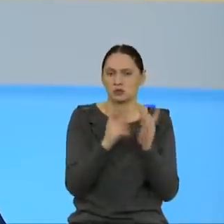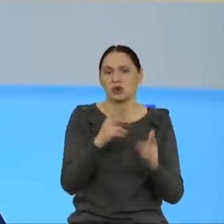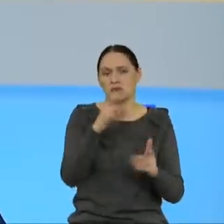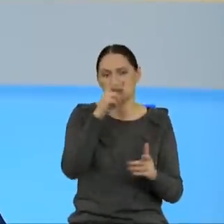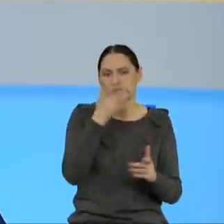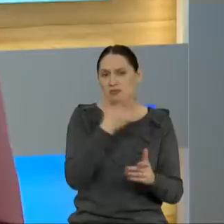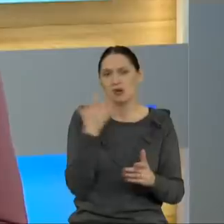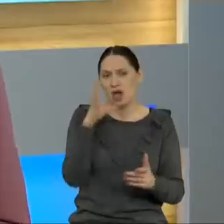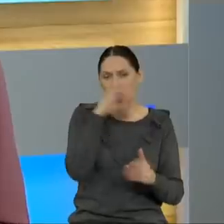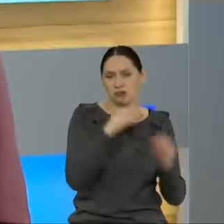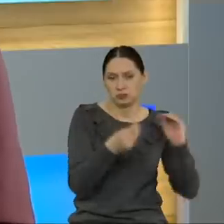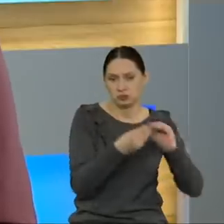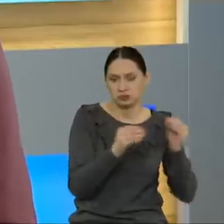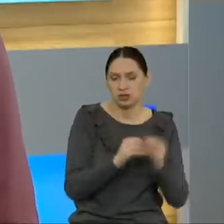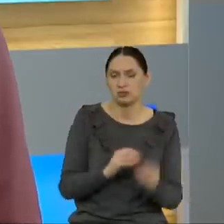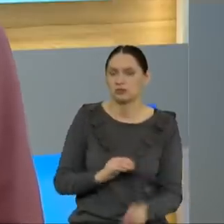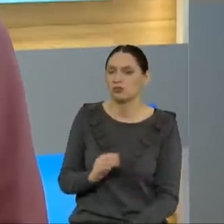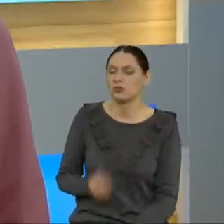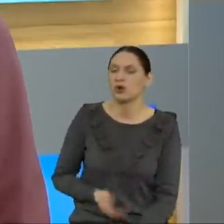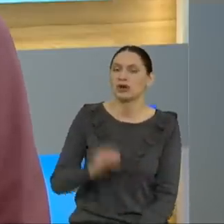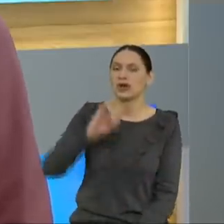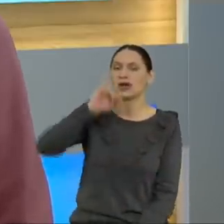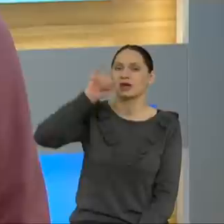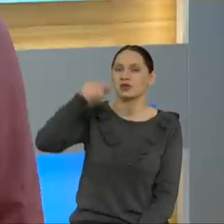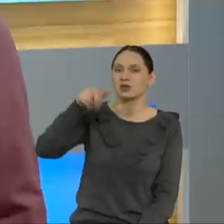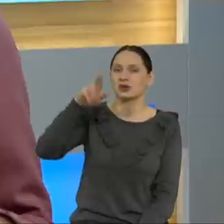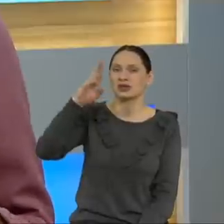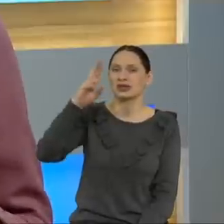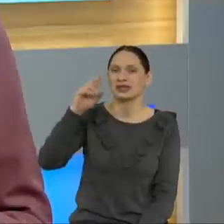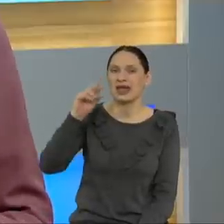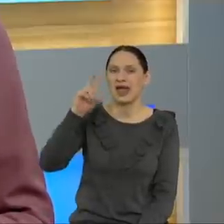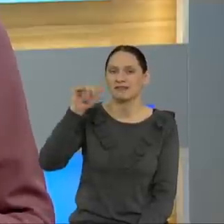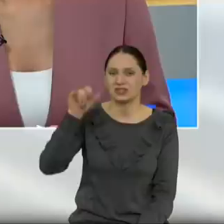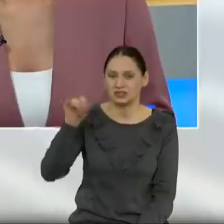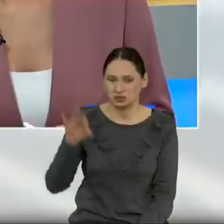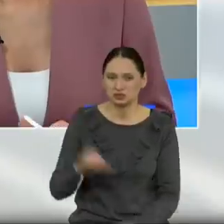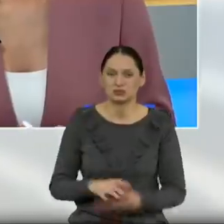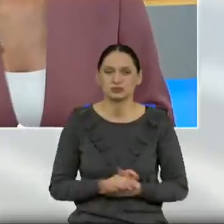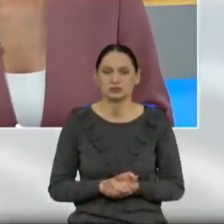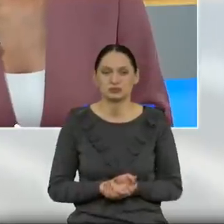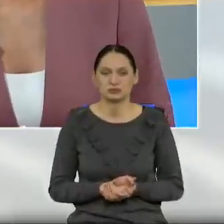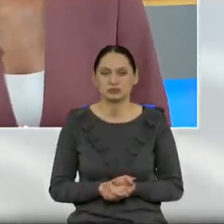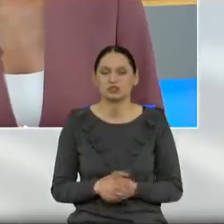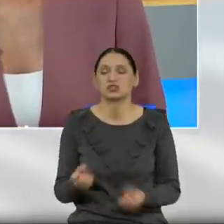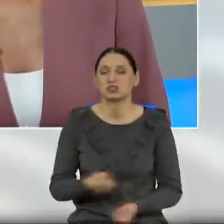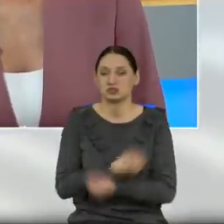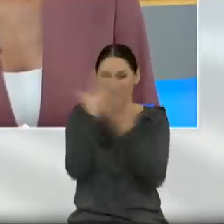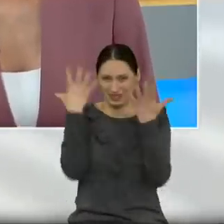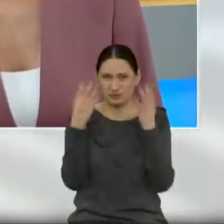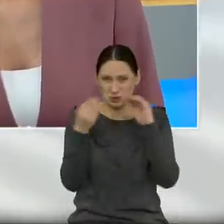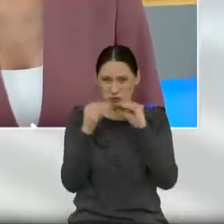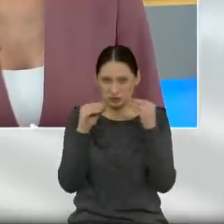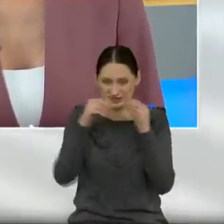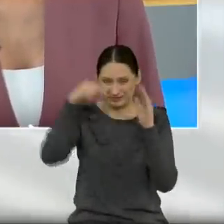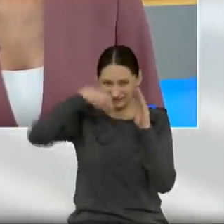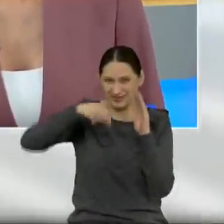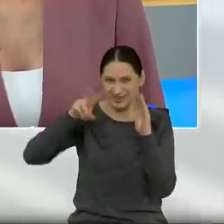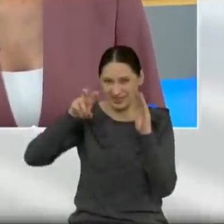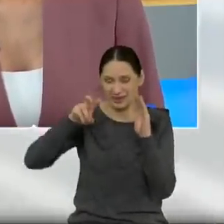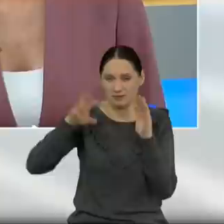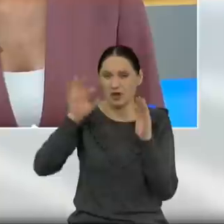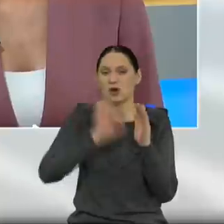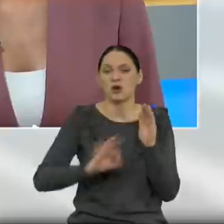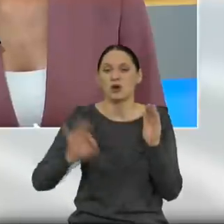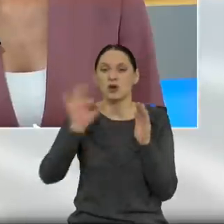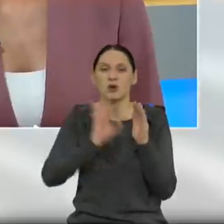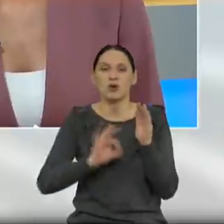susitarti. Pone Jurkevičiau, kaip jums atrodo, ar tame švietimo susitarime turėtų būti numatytos labai